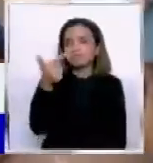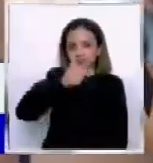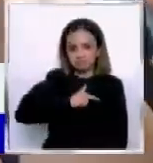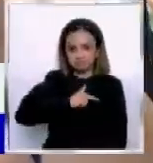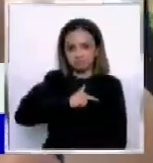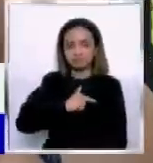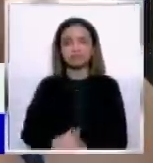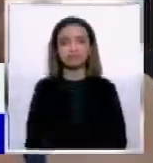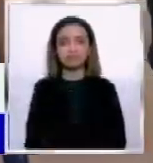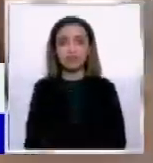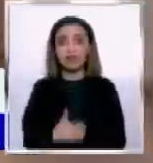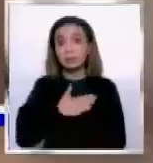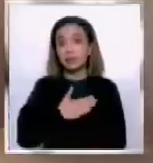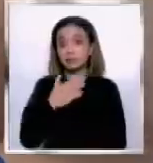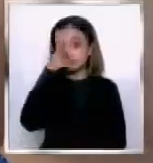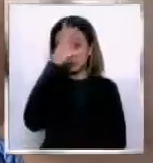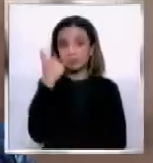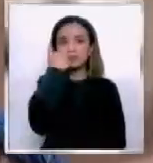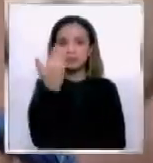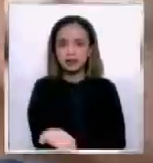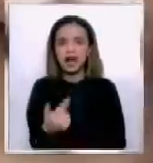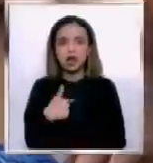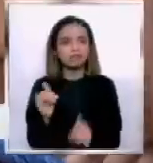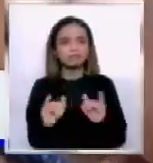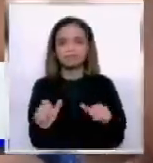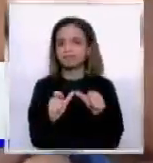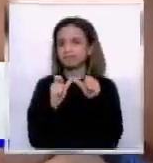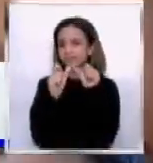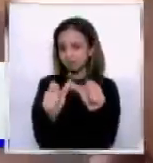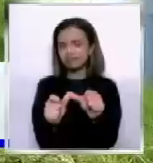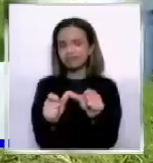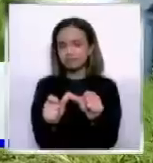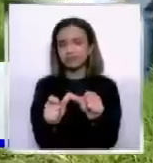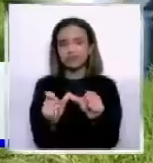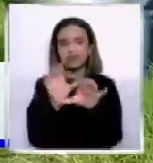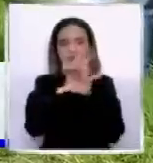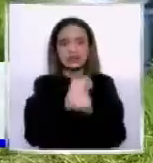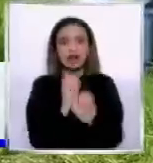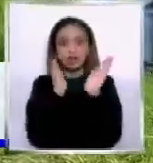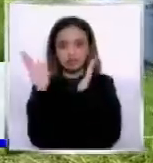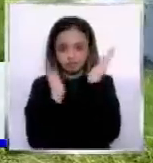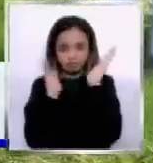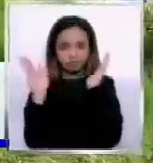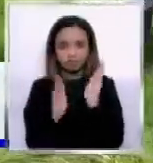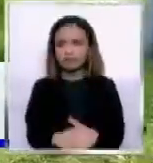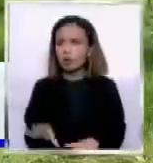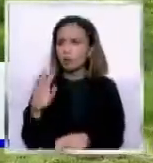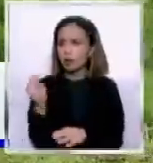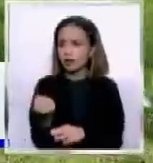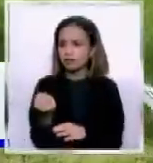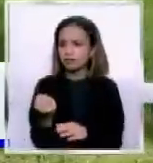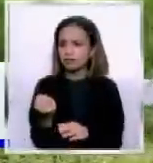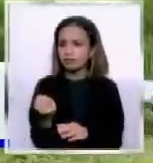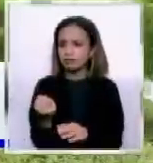mamatay po ang aking tatay, pinagpatuloy ko po ang kanyang paglilingkod. Hanggang kailan niyo po ito balak gawin, sir?